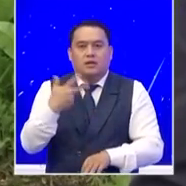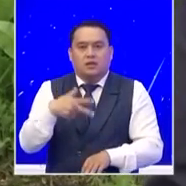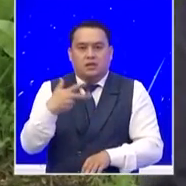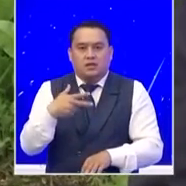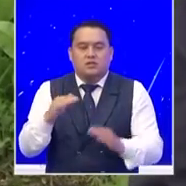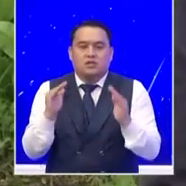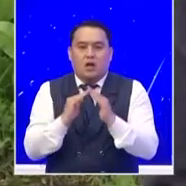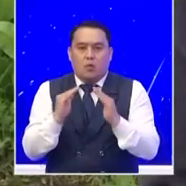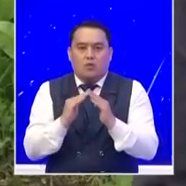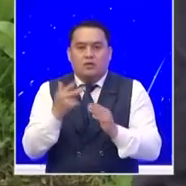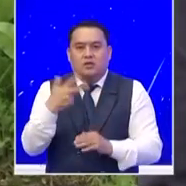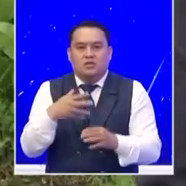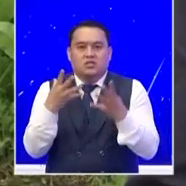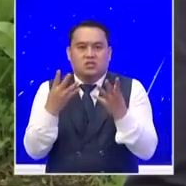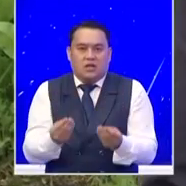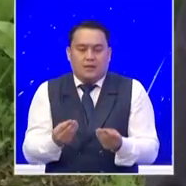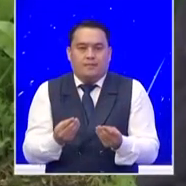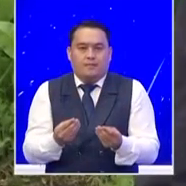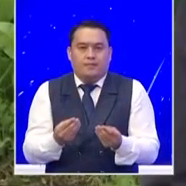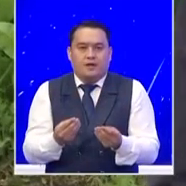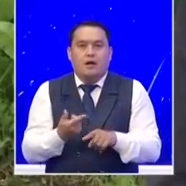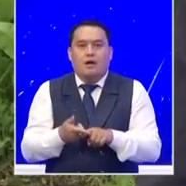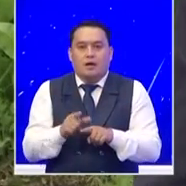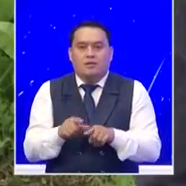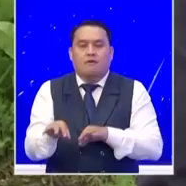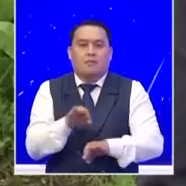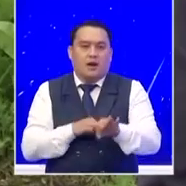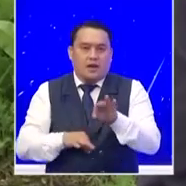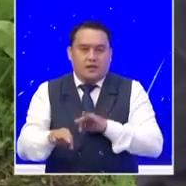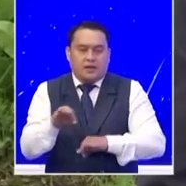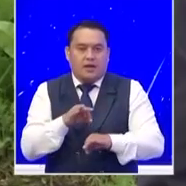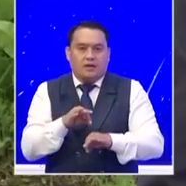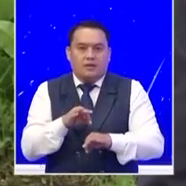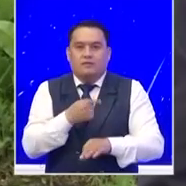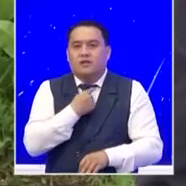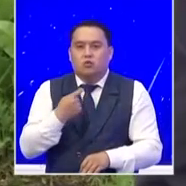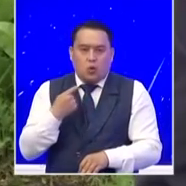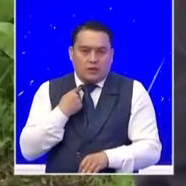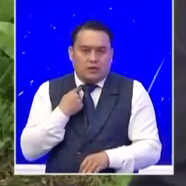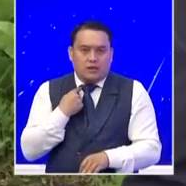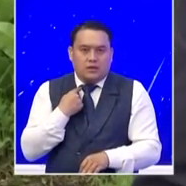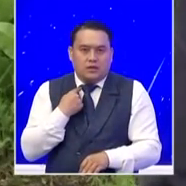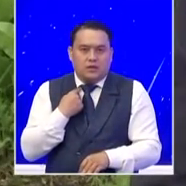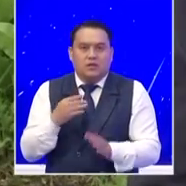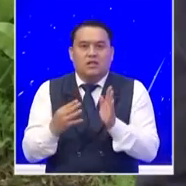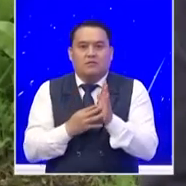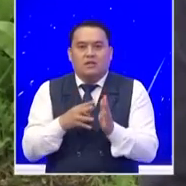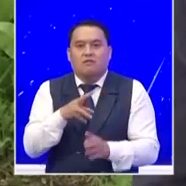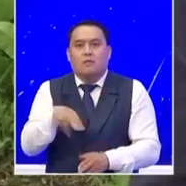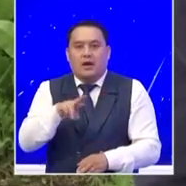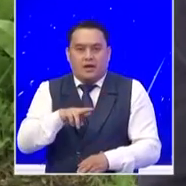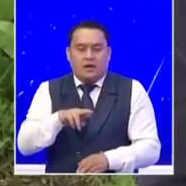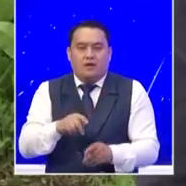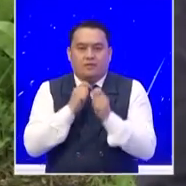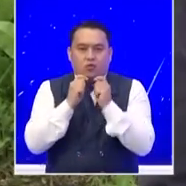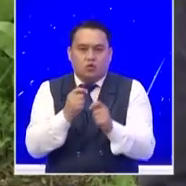30 домов, 30 дней. Вот на фоне этого проекта в Талдыкурган 9 мая вручили